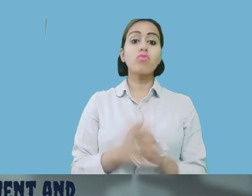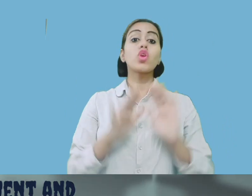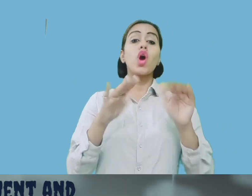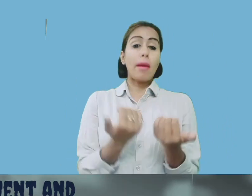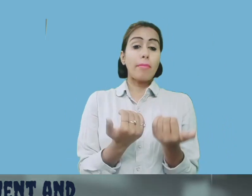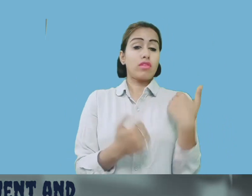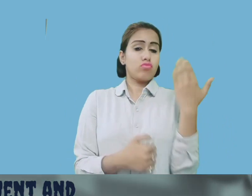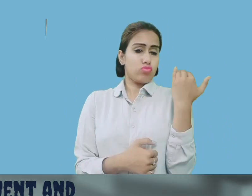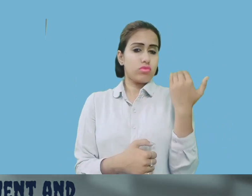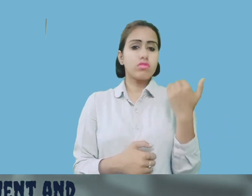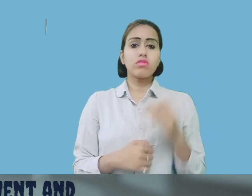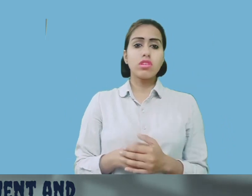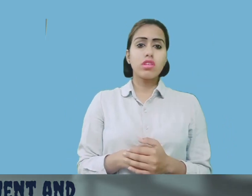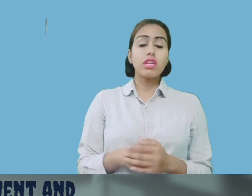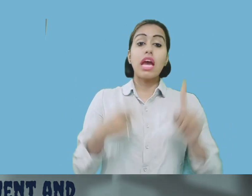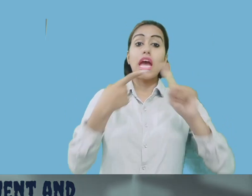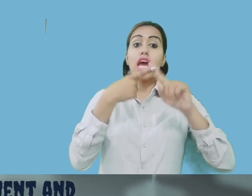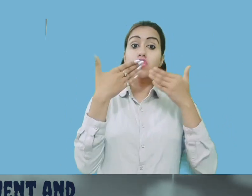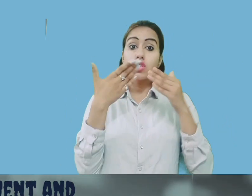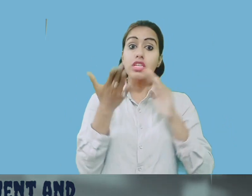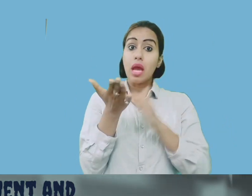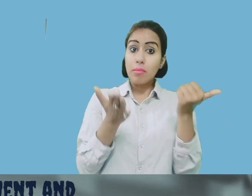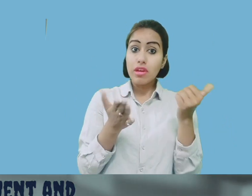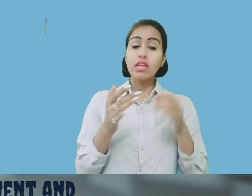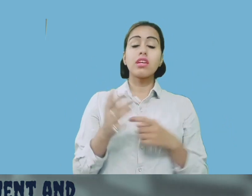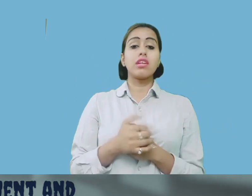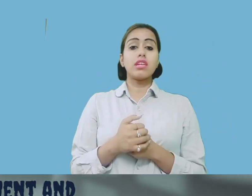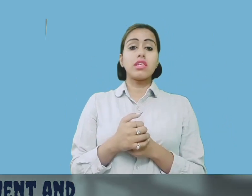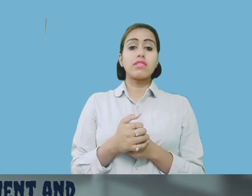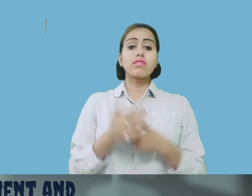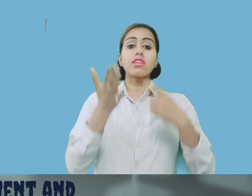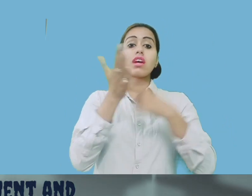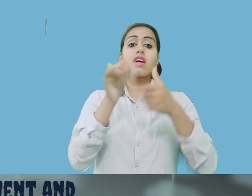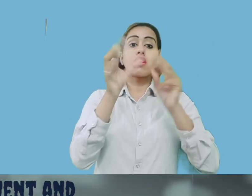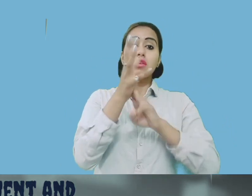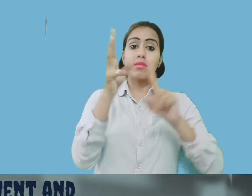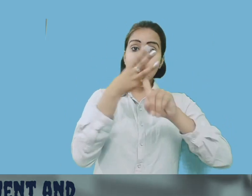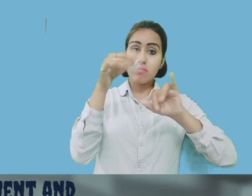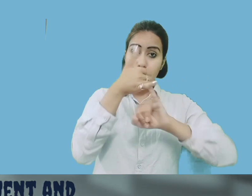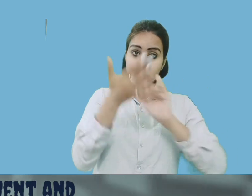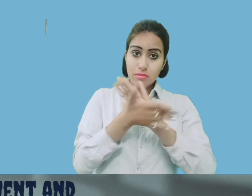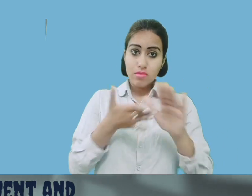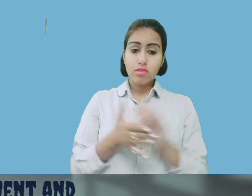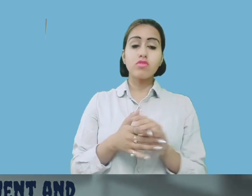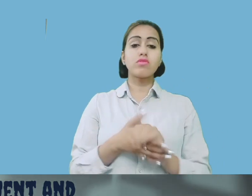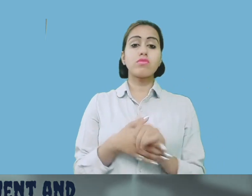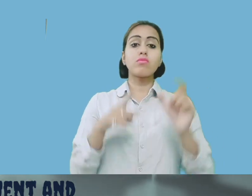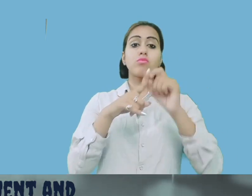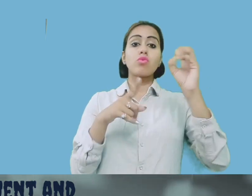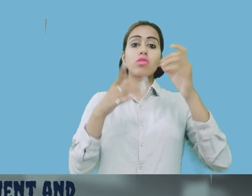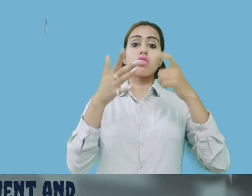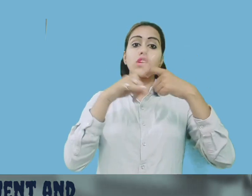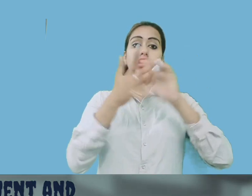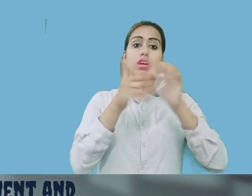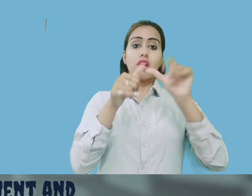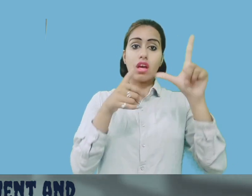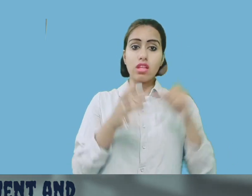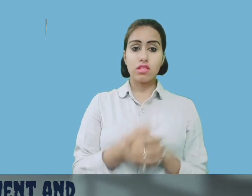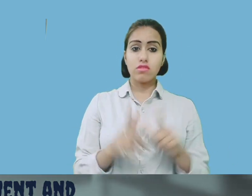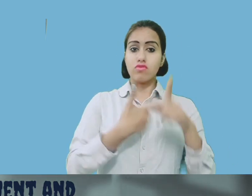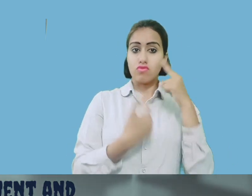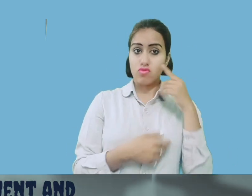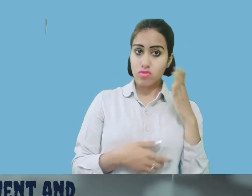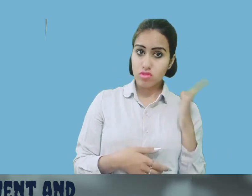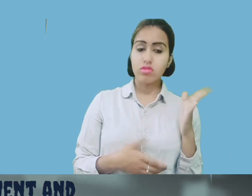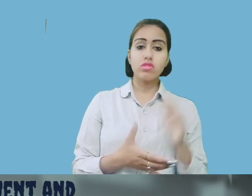ISLRTC जो दिल्ली में इंस्टीट्यूशन है, इंडियन साइन लैंग्वेज रिसर्च और ट्रेनिंग सेंटर, उनके तरफ से मुझे ये